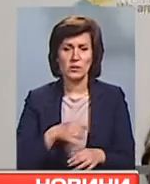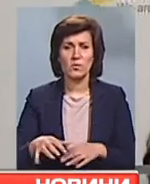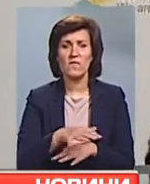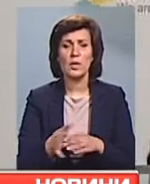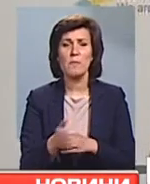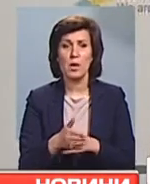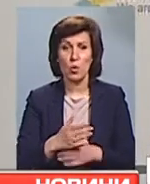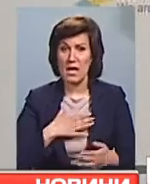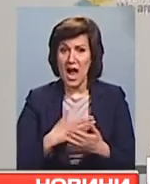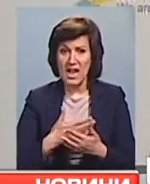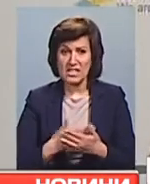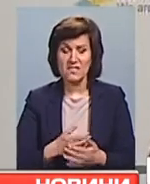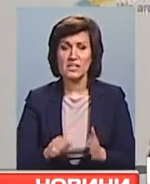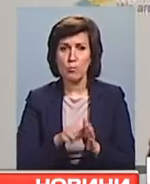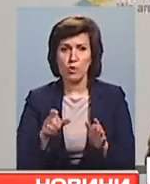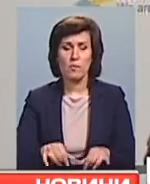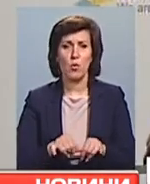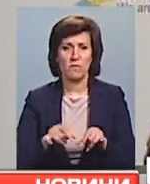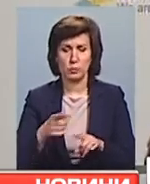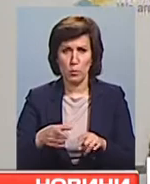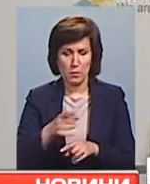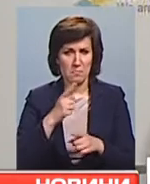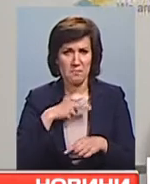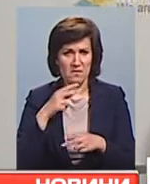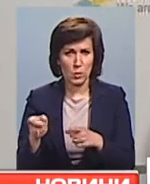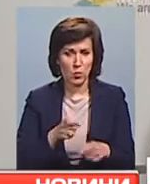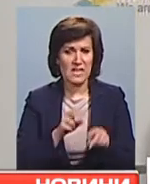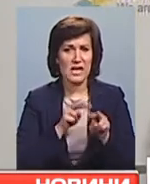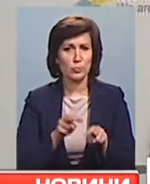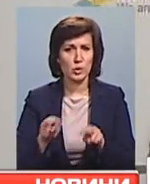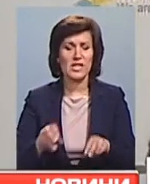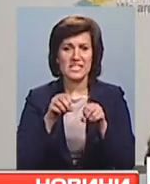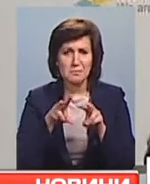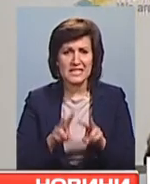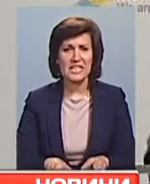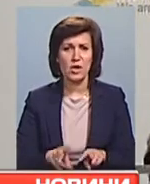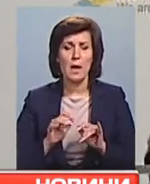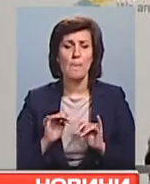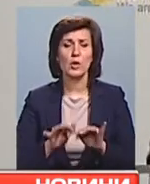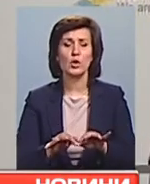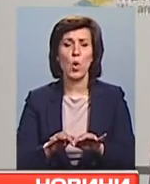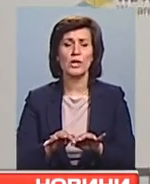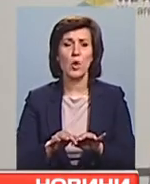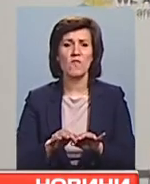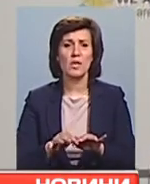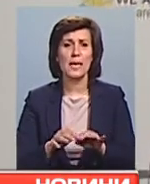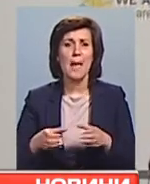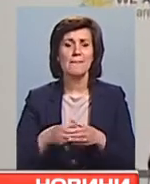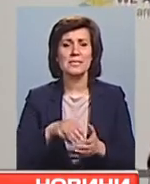Активність бойовиків у цьому районі привернула увагу спостерігачів спеціальної моніторингової місії